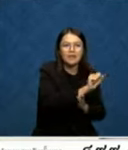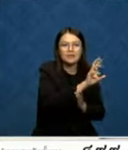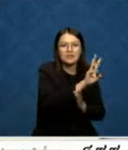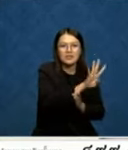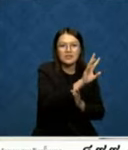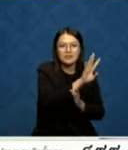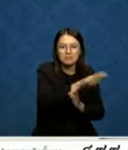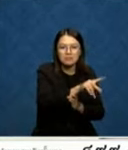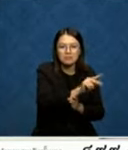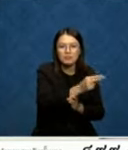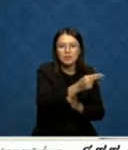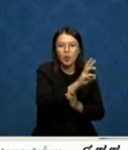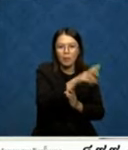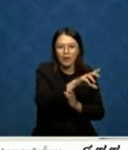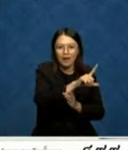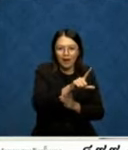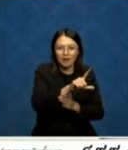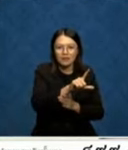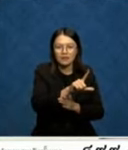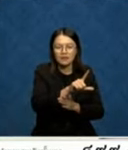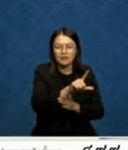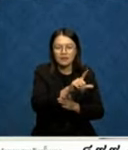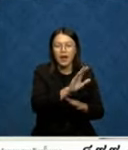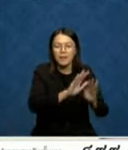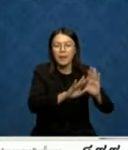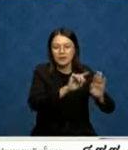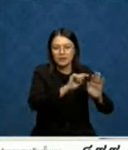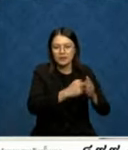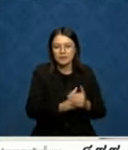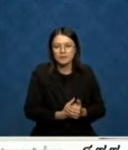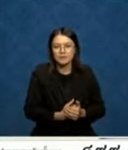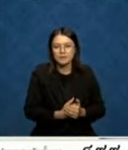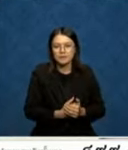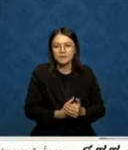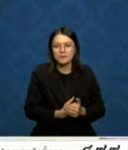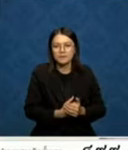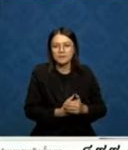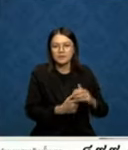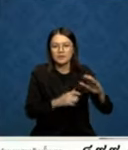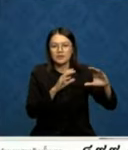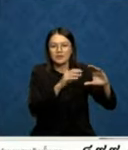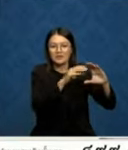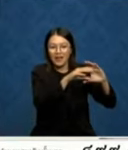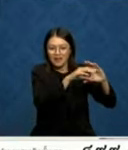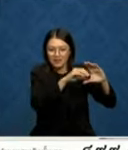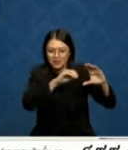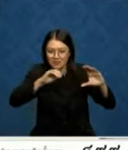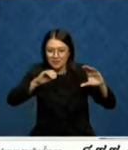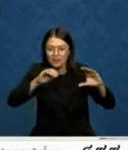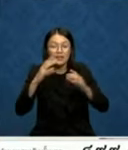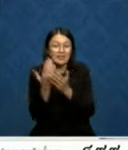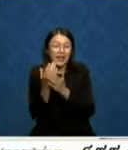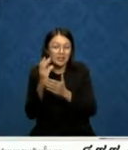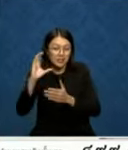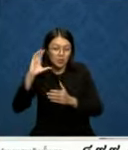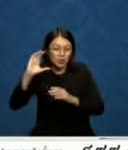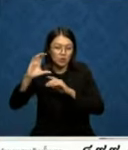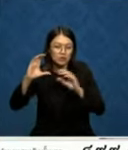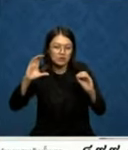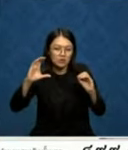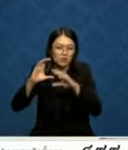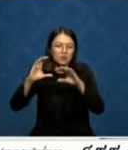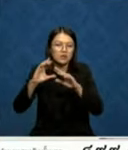346,000 ล้านบาทตัวเลขกลมๆนะครับในนี้เป็นการชำระคืนเงินต้น 118,000 ล้านบา